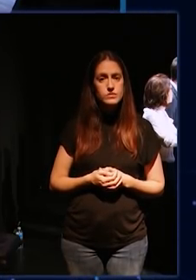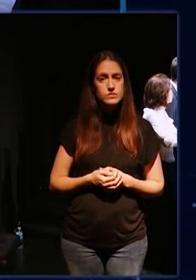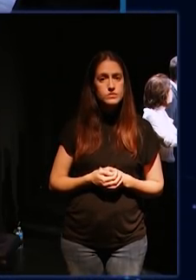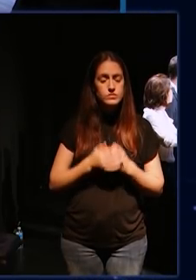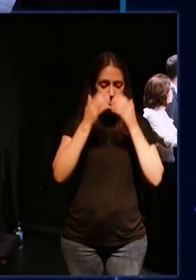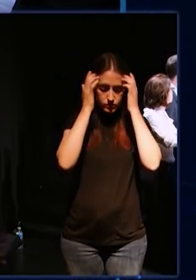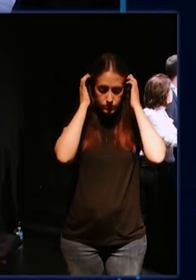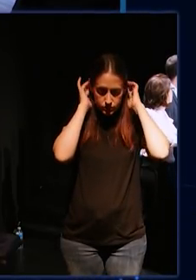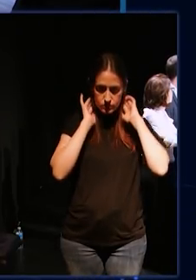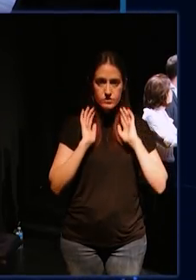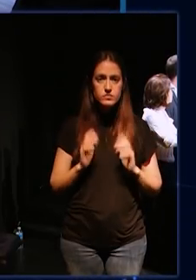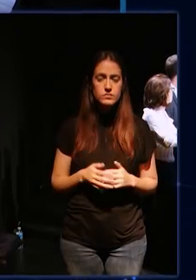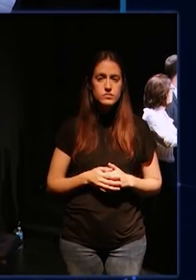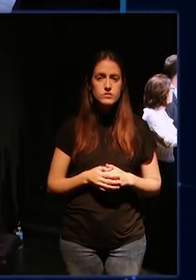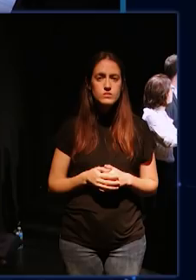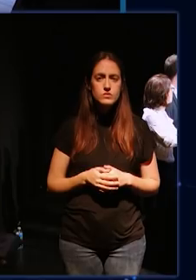Perdó.